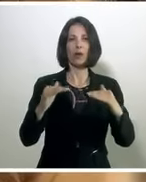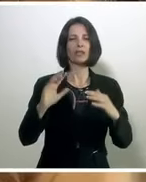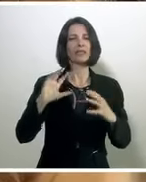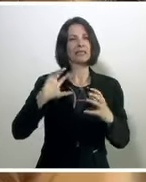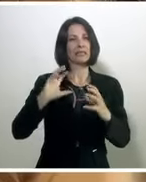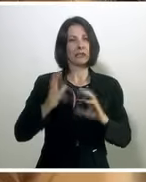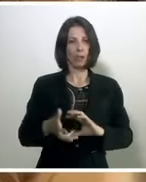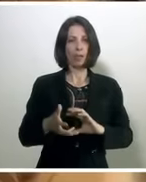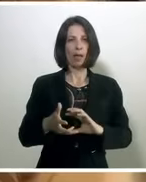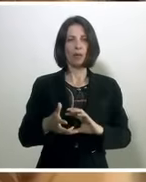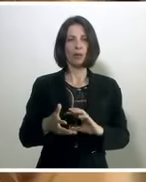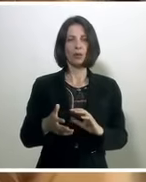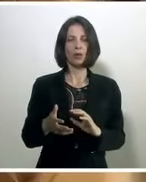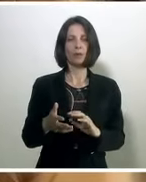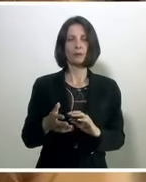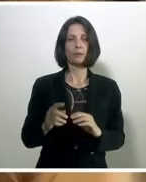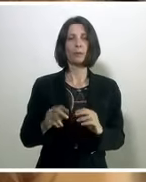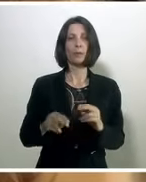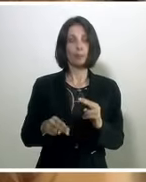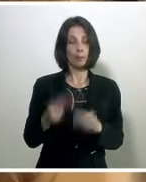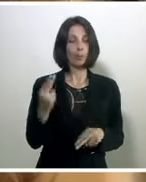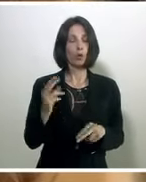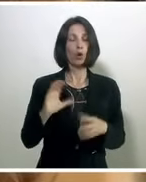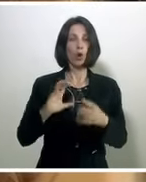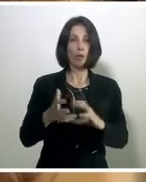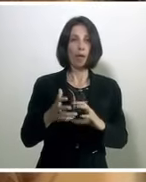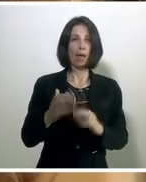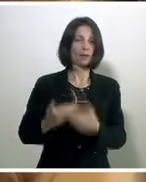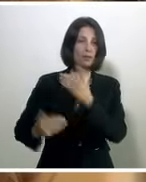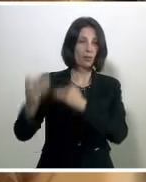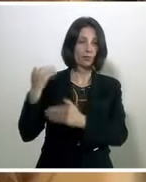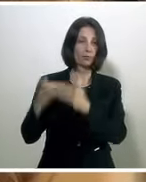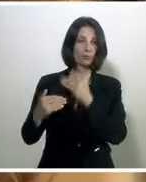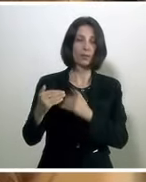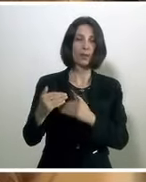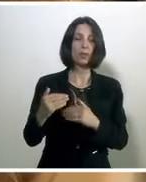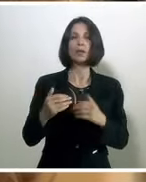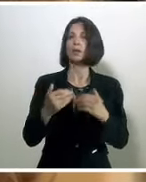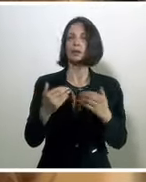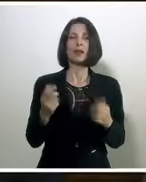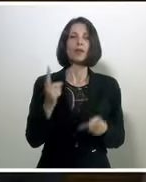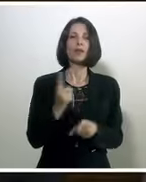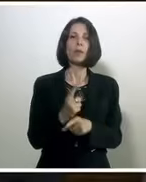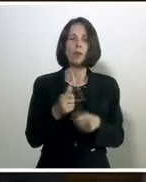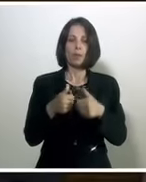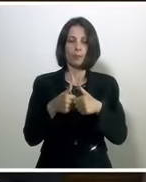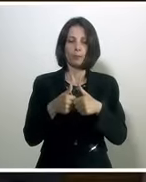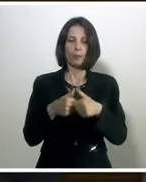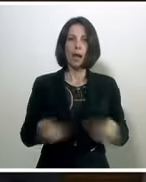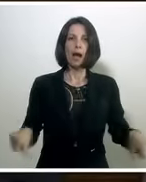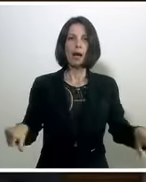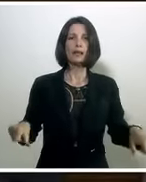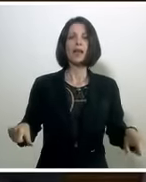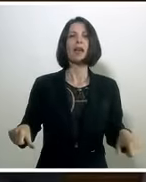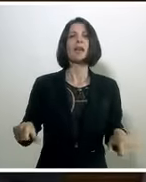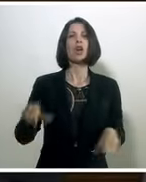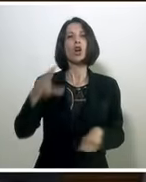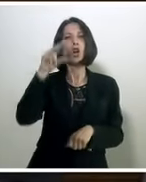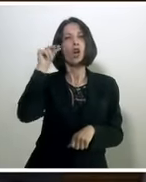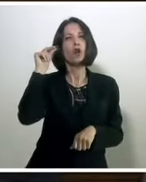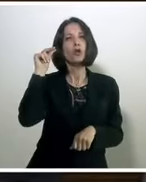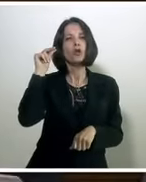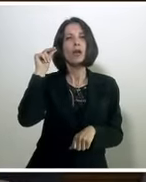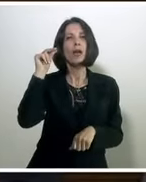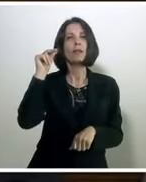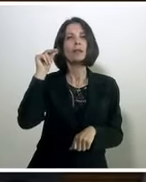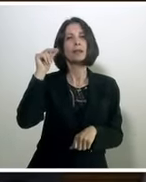impaurito e Per fare ciò è necessario avere una visione basata sulla conoscenza che si abbia a sfruttare l'originalità delle nostre